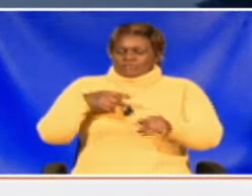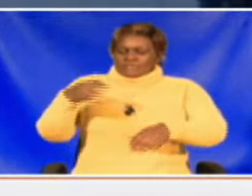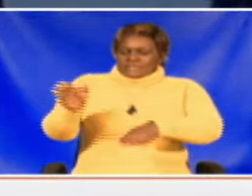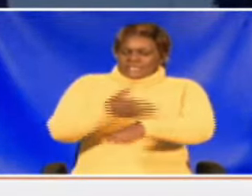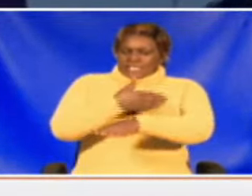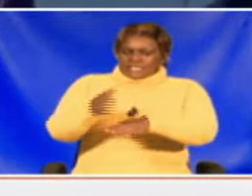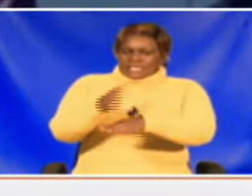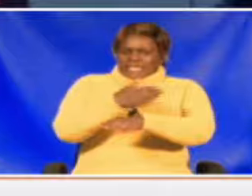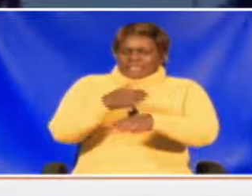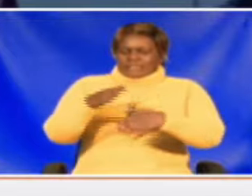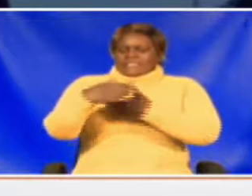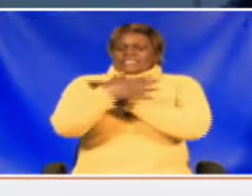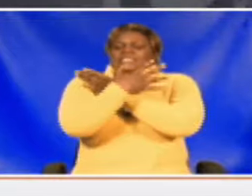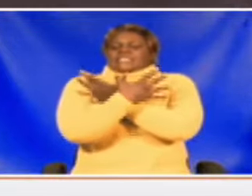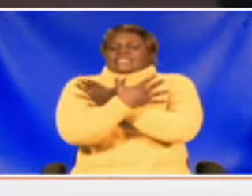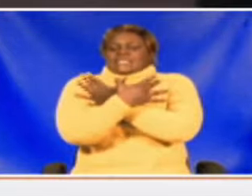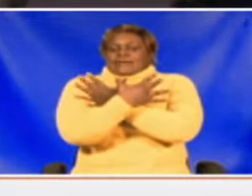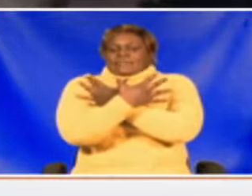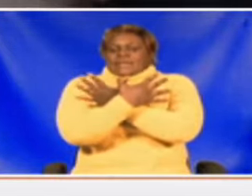nchini Ujerumani.